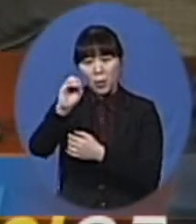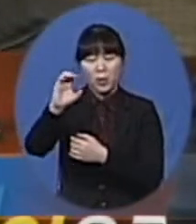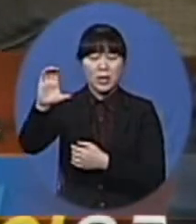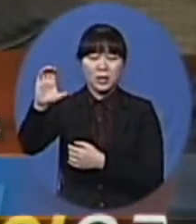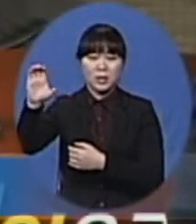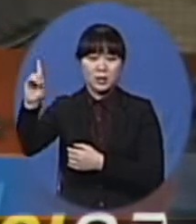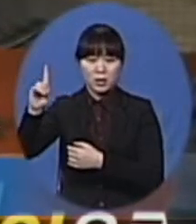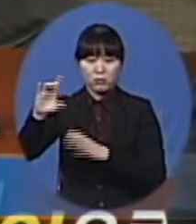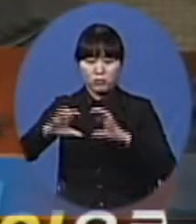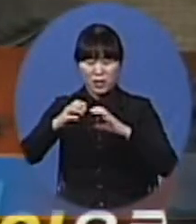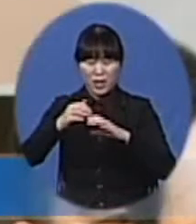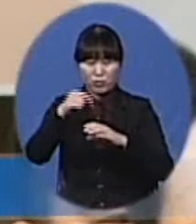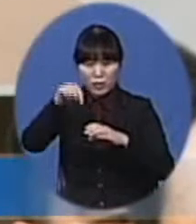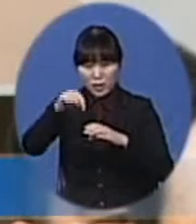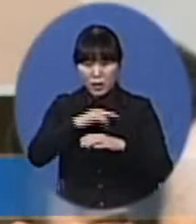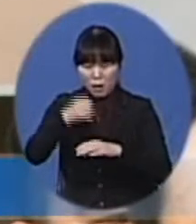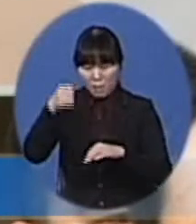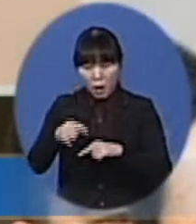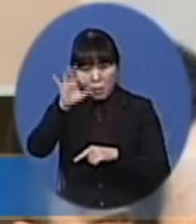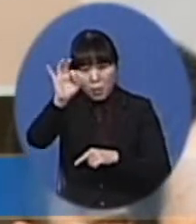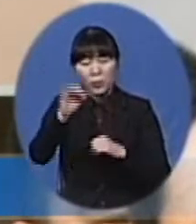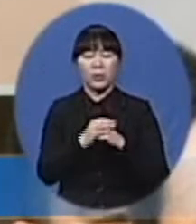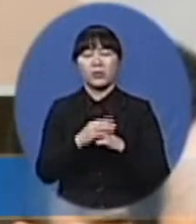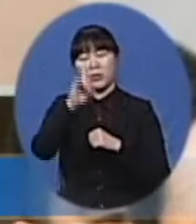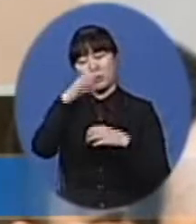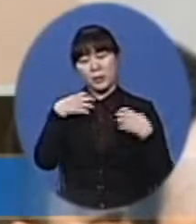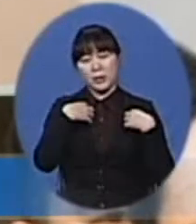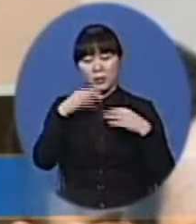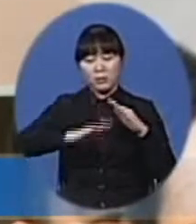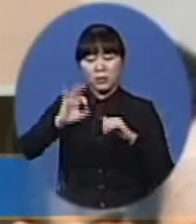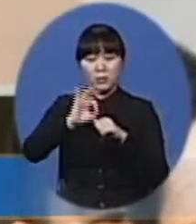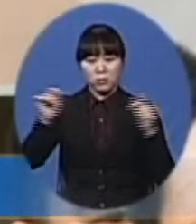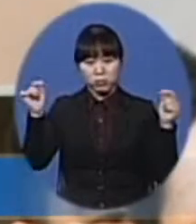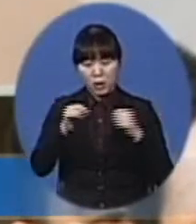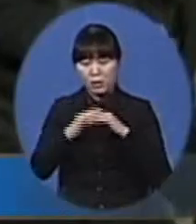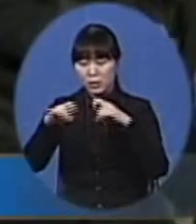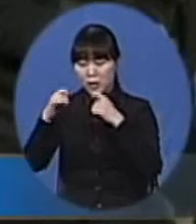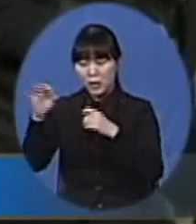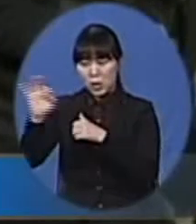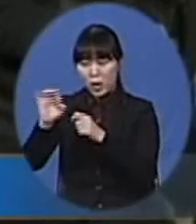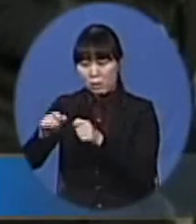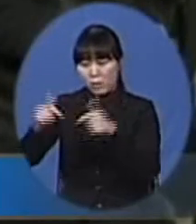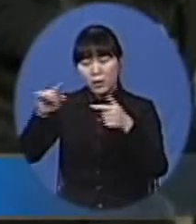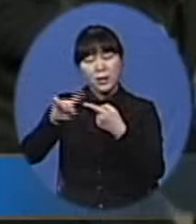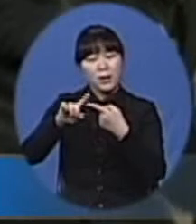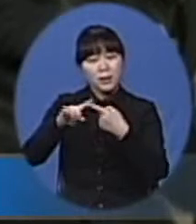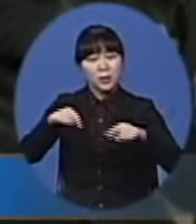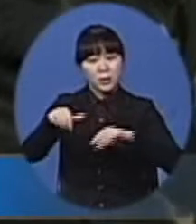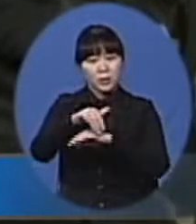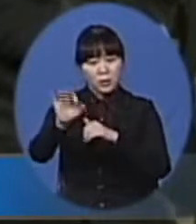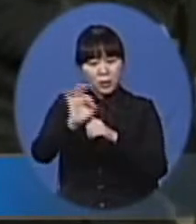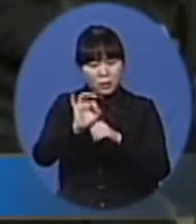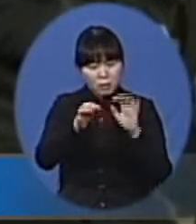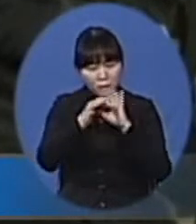국가 중 최하위권에 머무르는 현실 속에 정부가 공적연금 축소, 사적연금 활성화의 정책 기조를